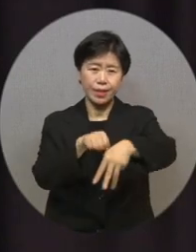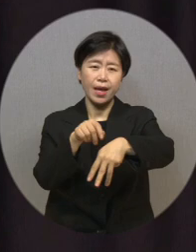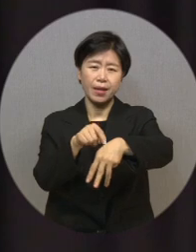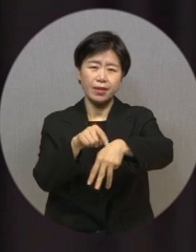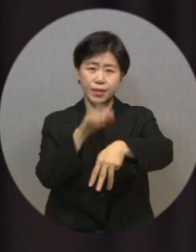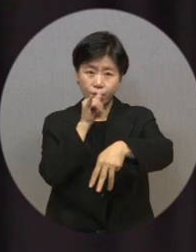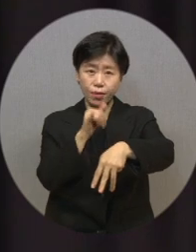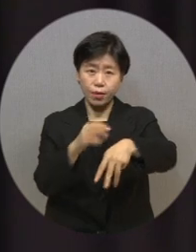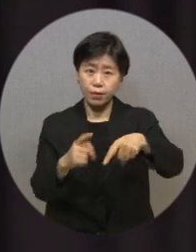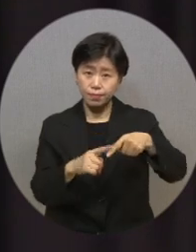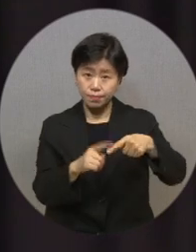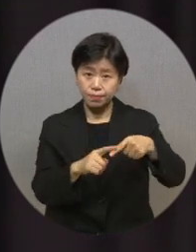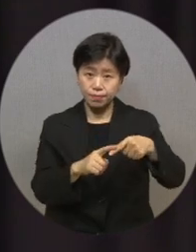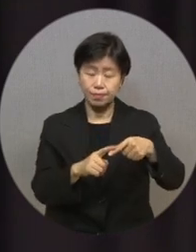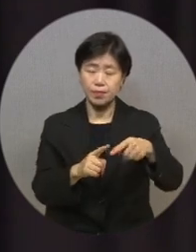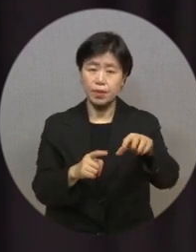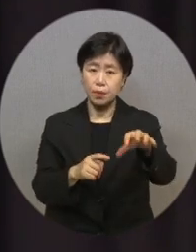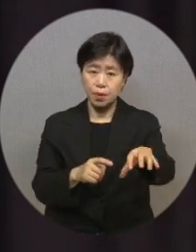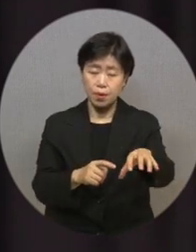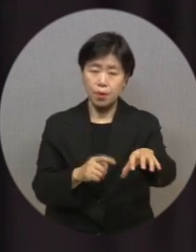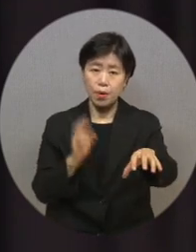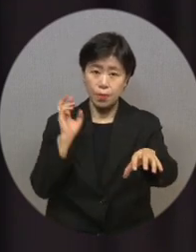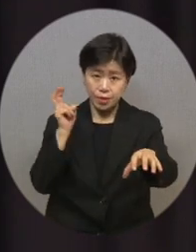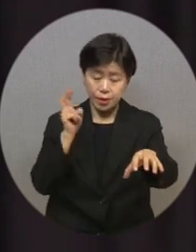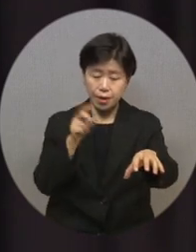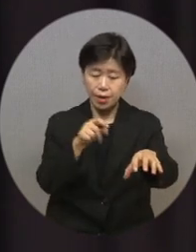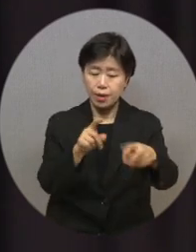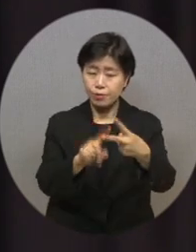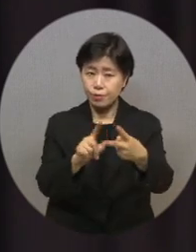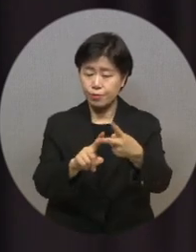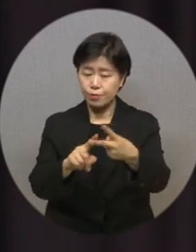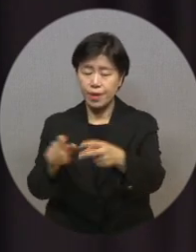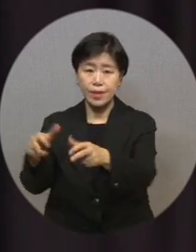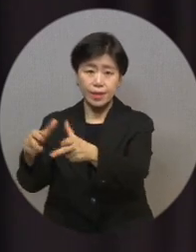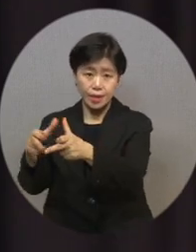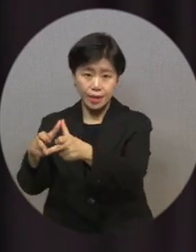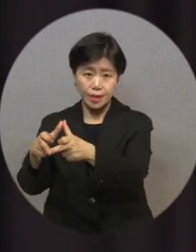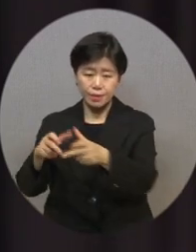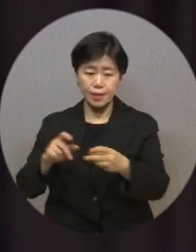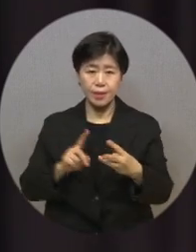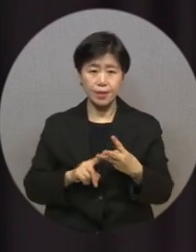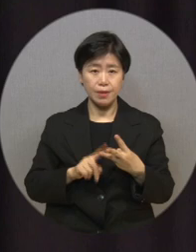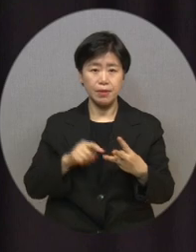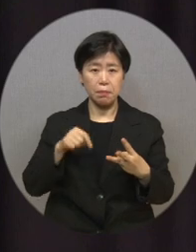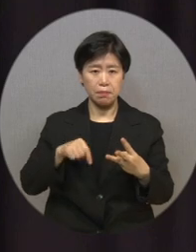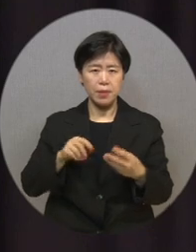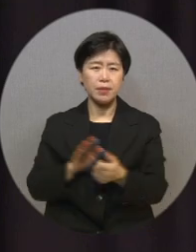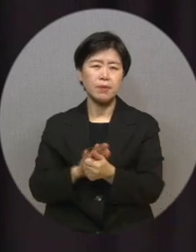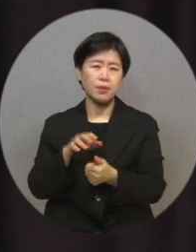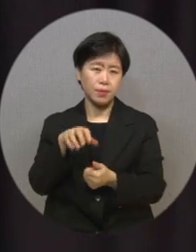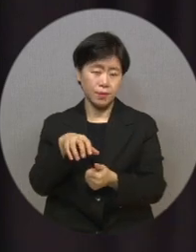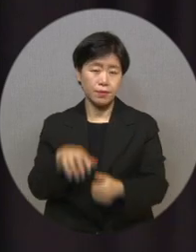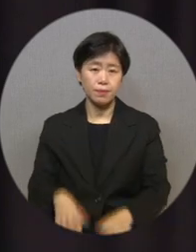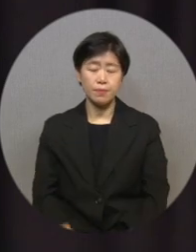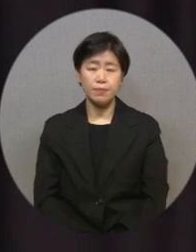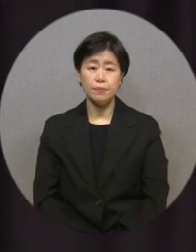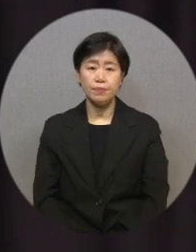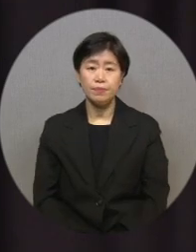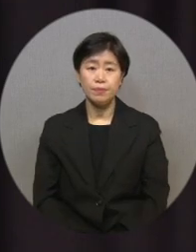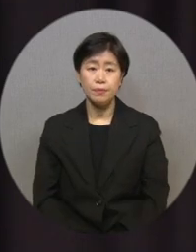기업이고 또 이제 안정 부분인데 아까 제가 두 번째 담당했던 기업 서비스 국장을 담당했는데요 기업 서비스